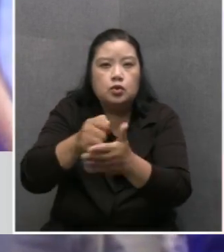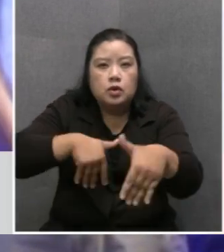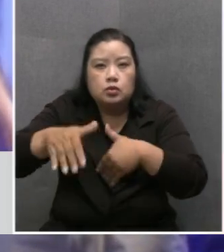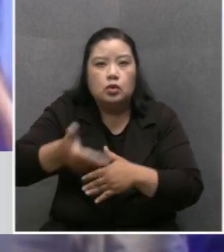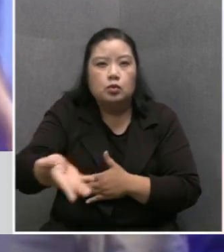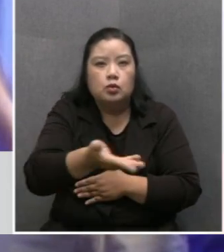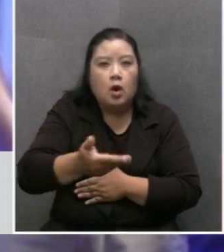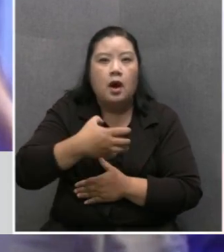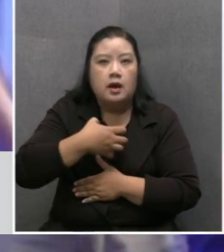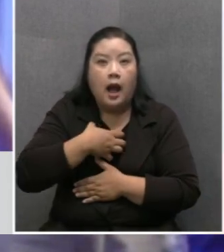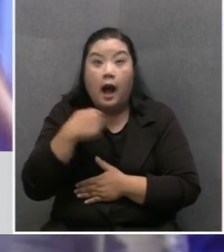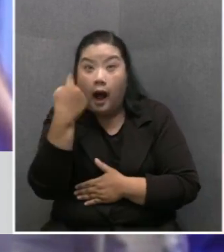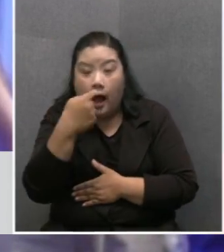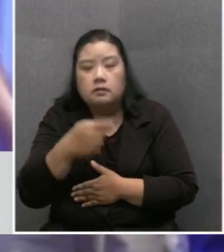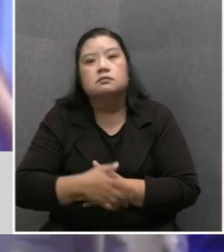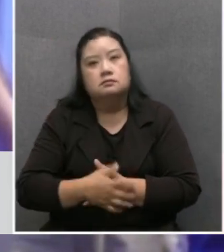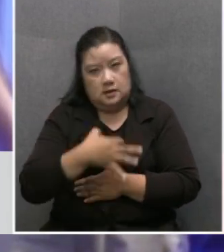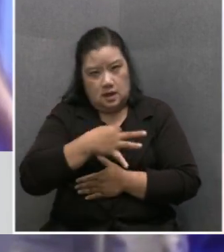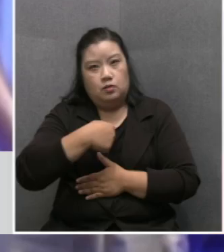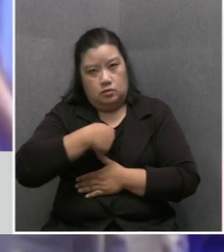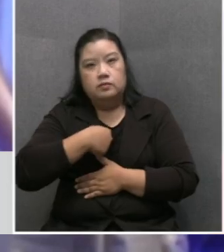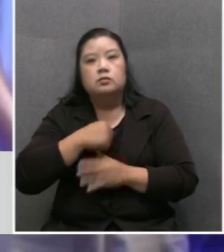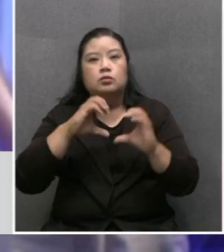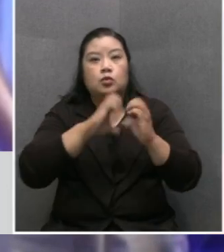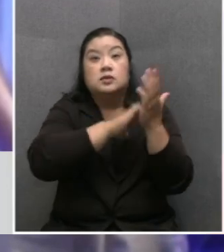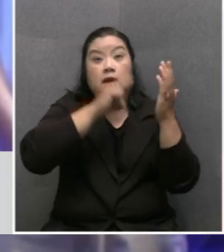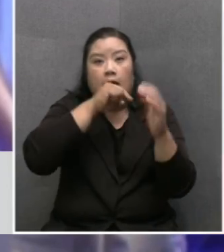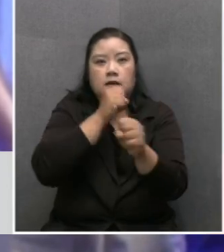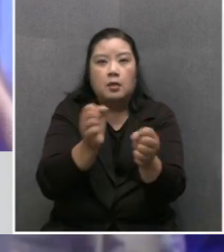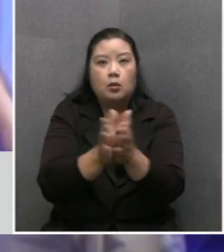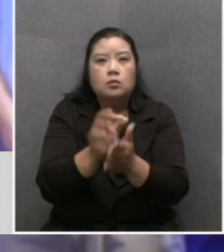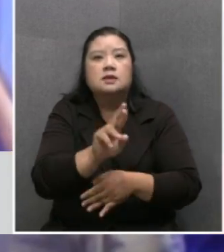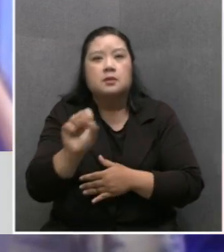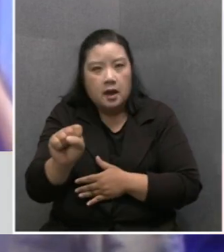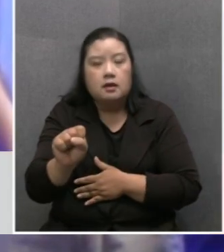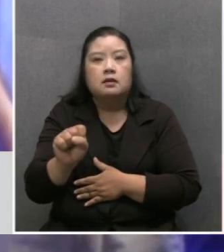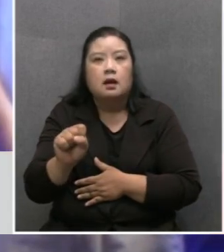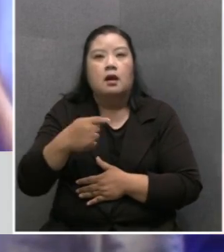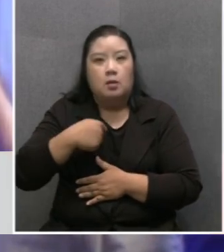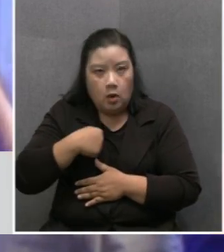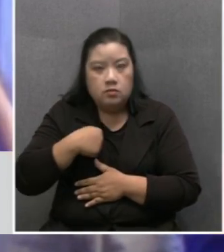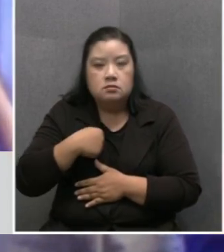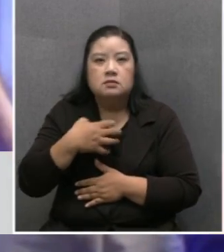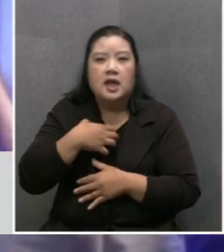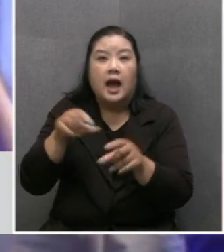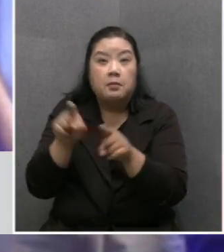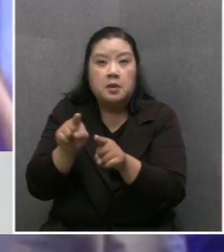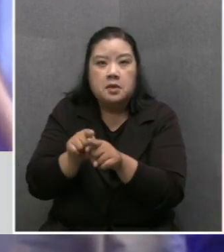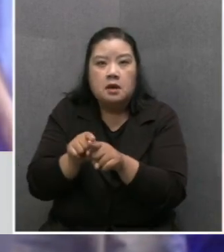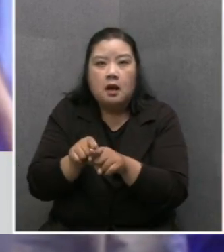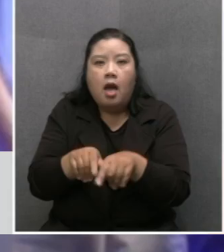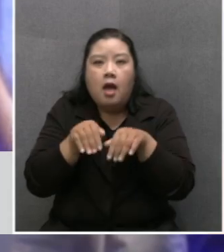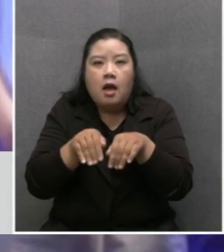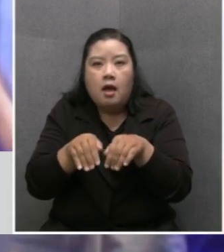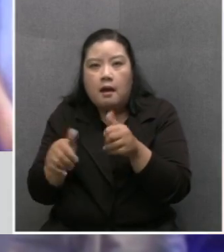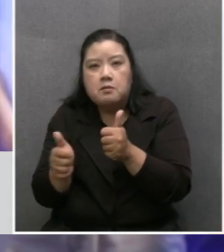แนนเลือกคนของภูมิใจไทยเข้าไปทำงานในสภาพร้อมกับสัญญาว่าเราจะเป็นเหมือนสุนัขรับใช้ประชาชน